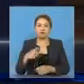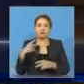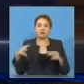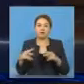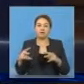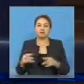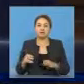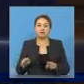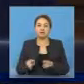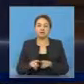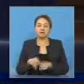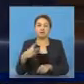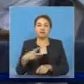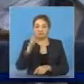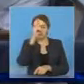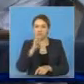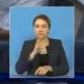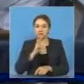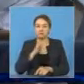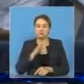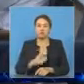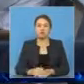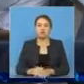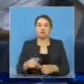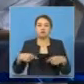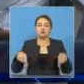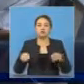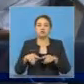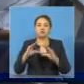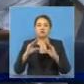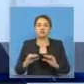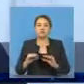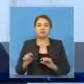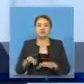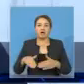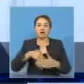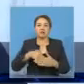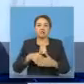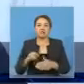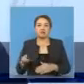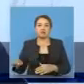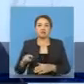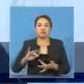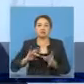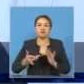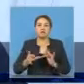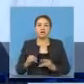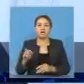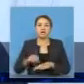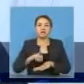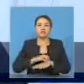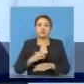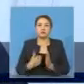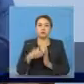показатели в соответствие в двухмесячный срок. Кроме того, были обсуждены вопросы низкой активности районных акиматов в социальных сетях. Акимам было поручено